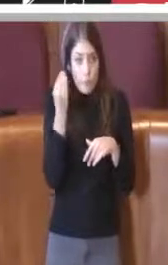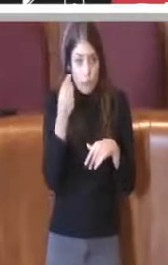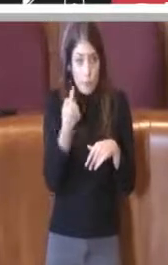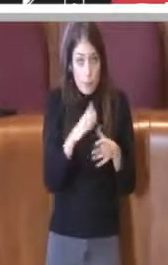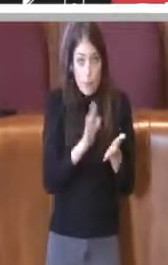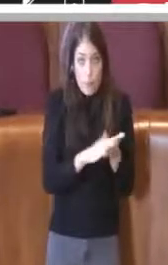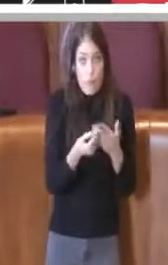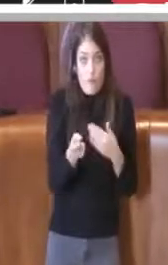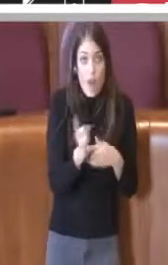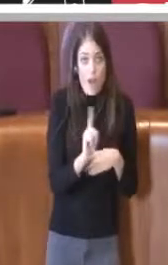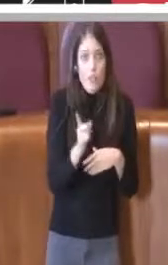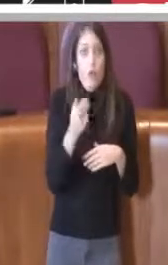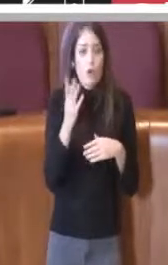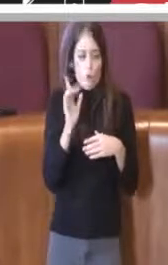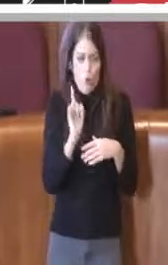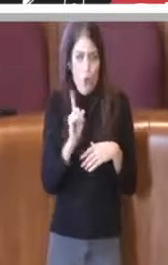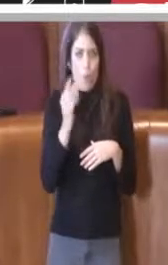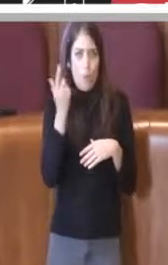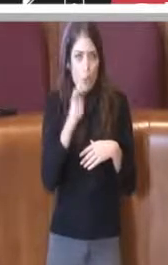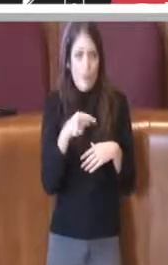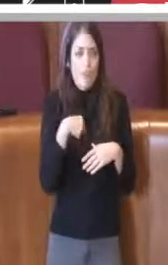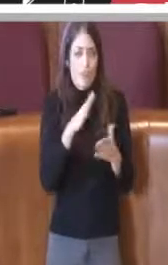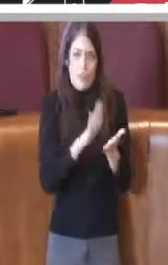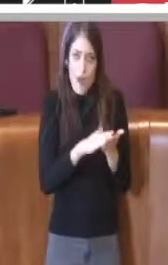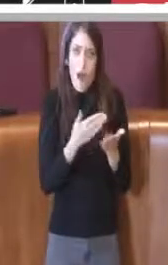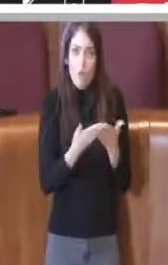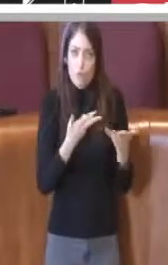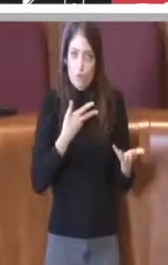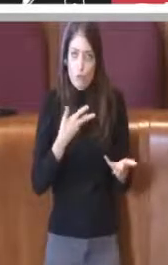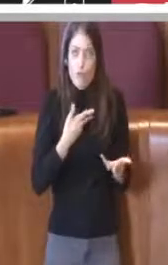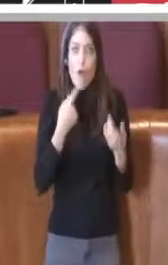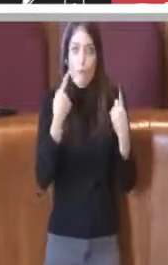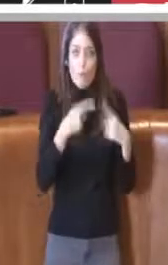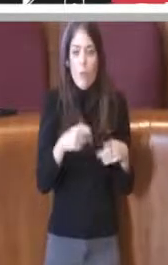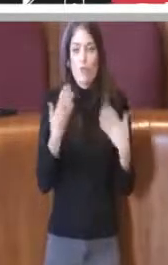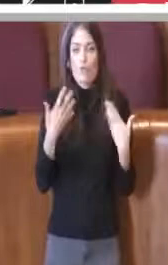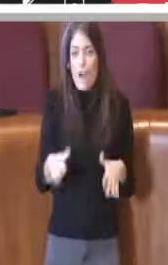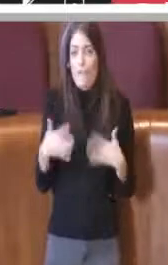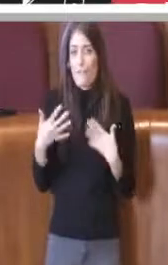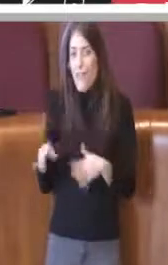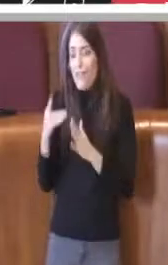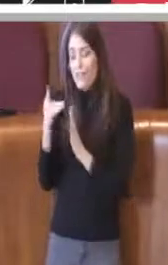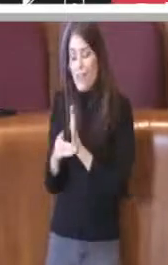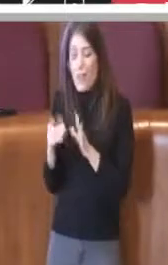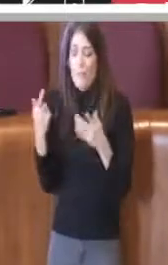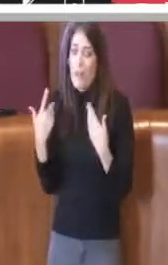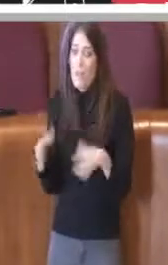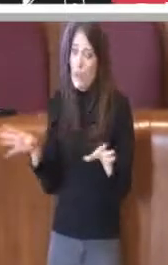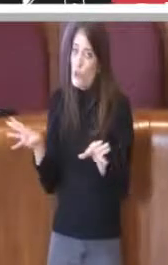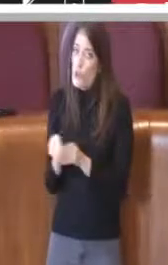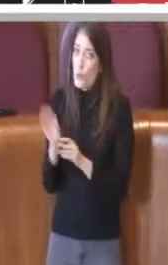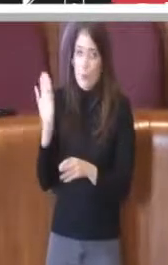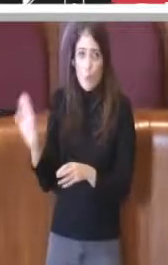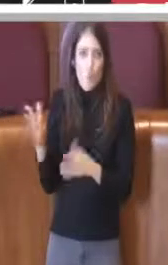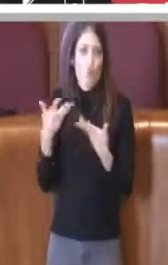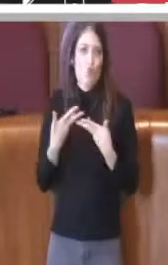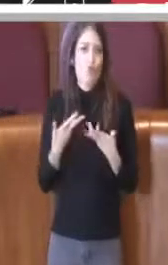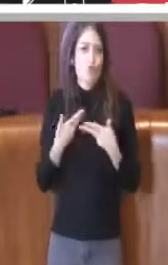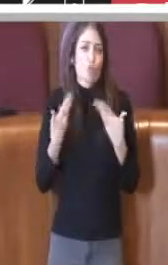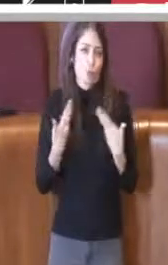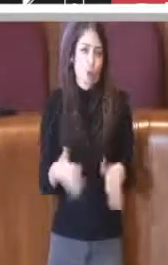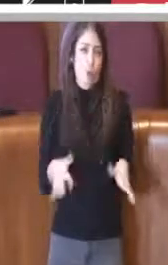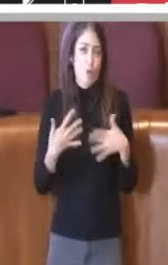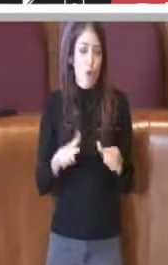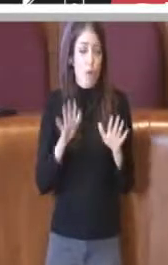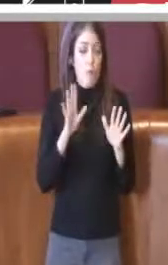estremamente valida tant'è che poi abbiamo fatto una delibera di giunta che attua queste cose però non è una